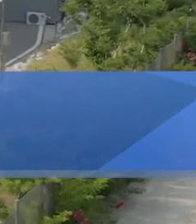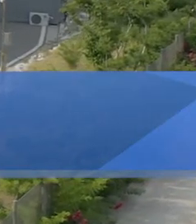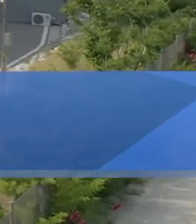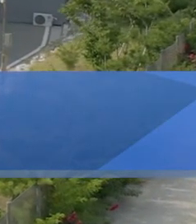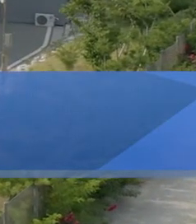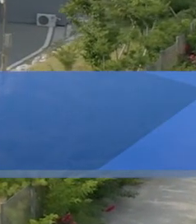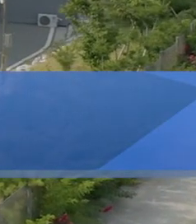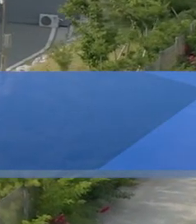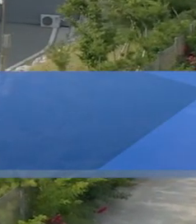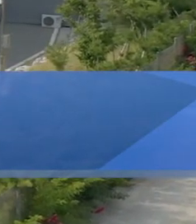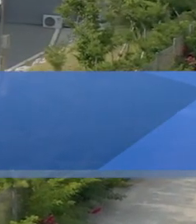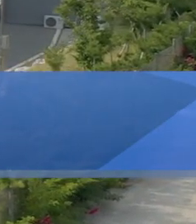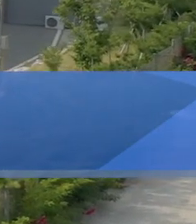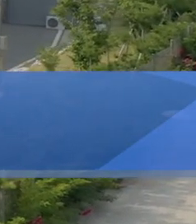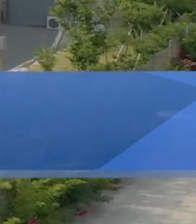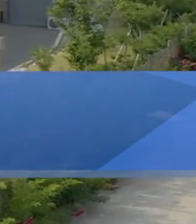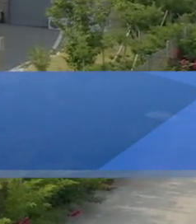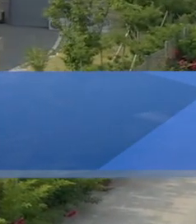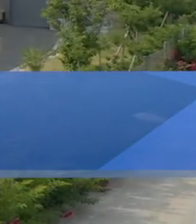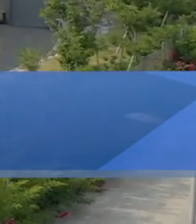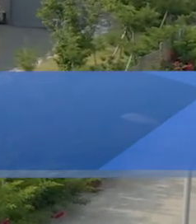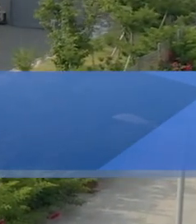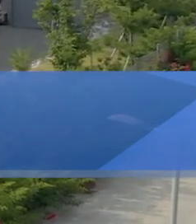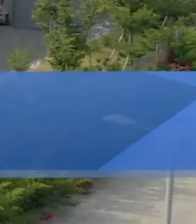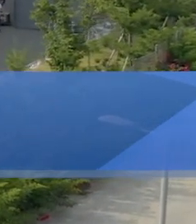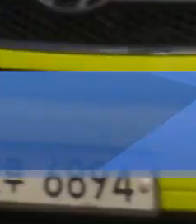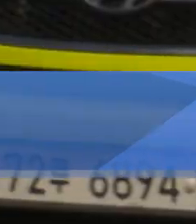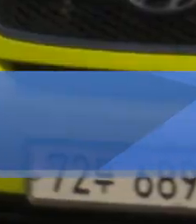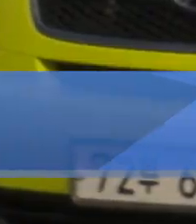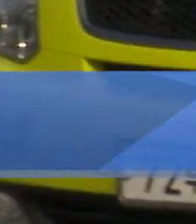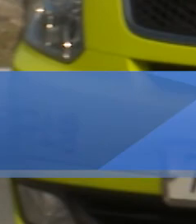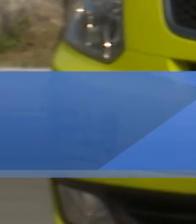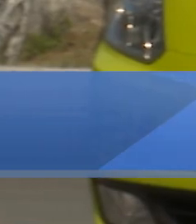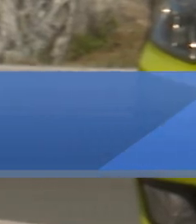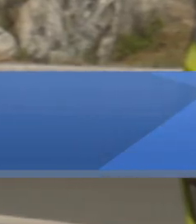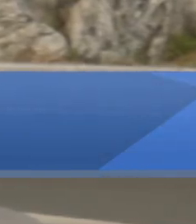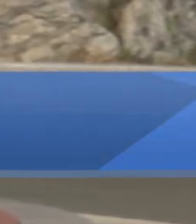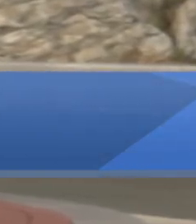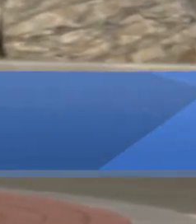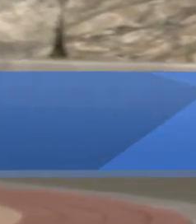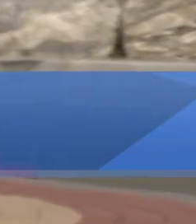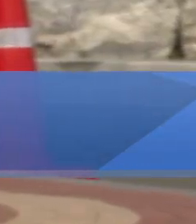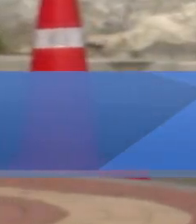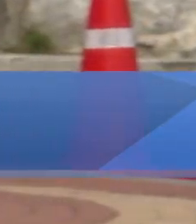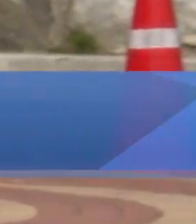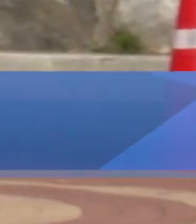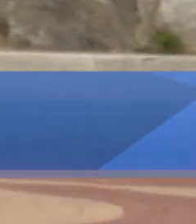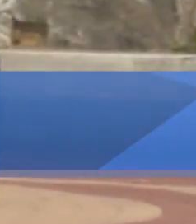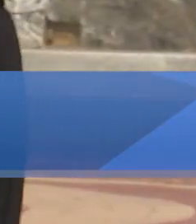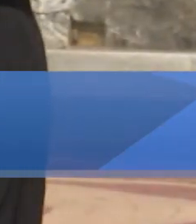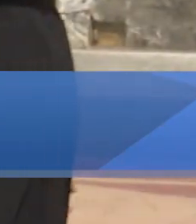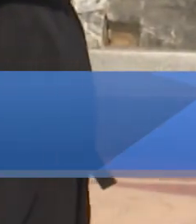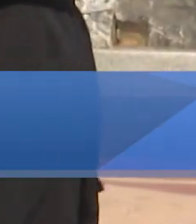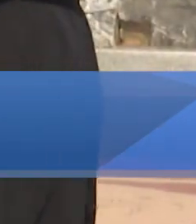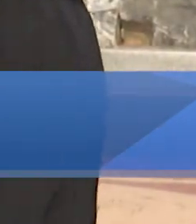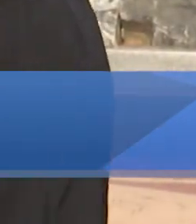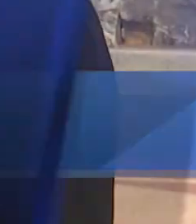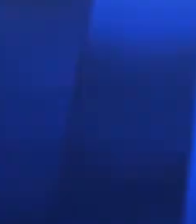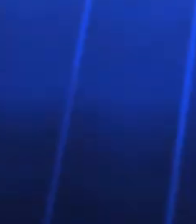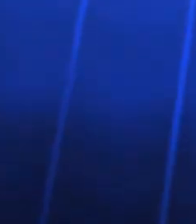대구 동구에 위치한 중앙교육연수원에 120병상 규모의 대구경북 권역별 생활치료센터가 운영에